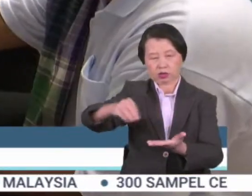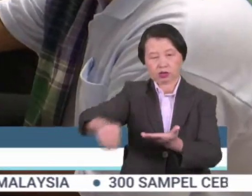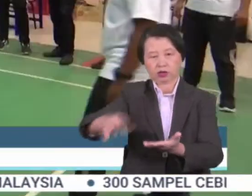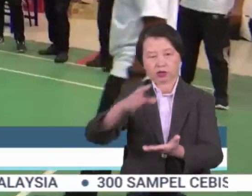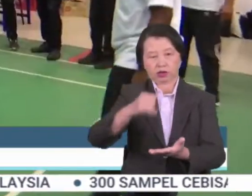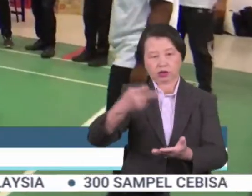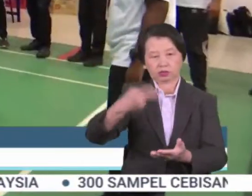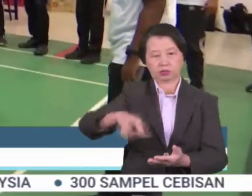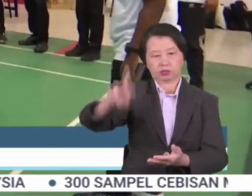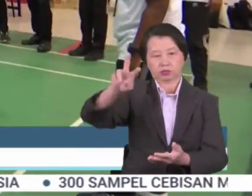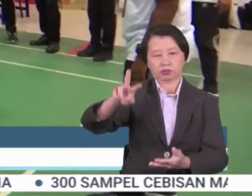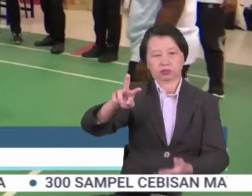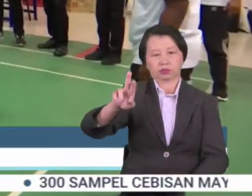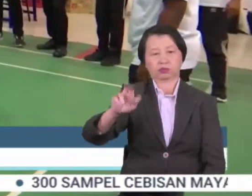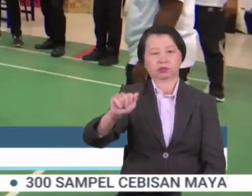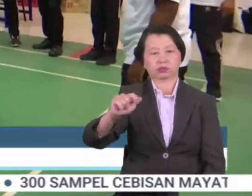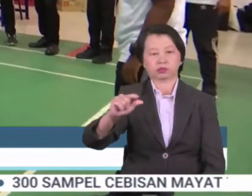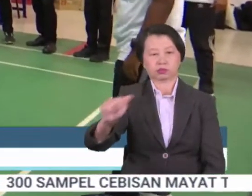sepak